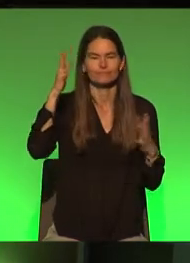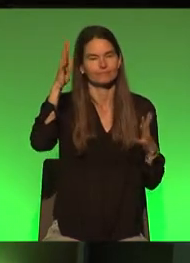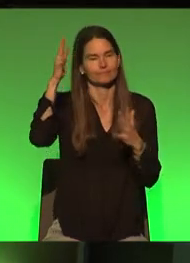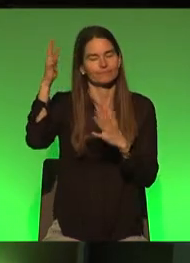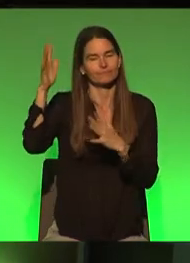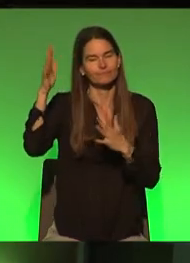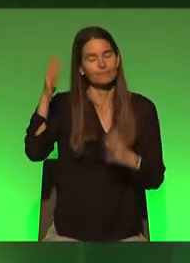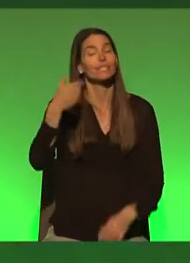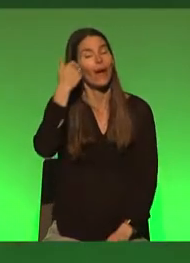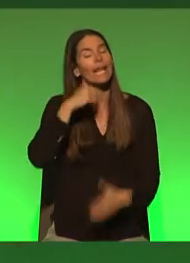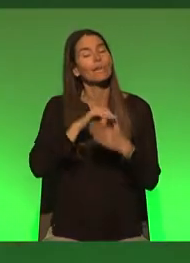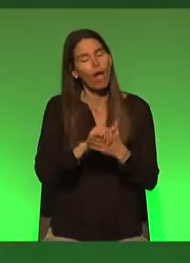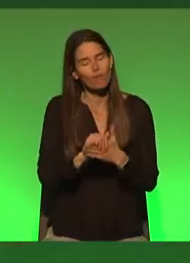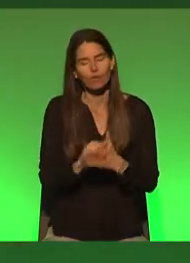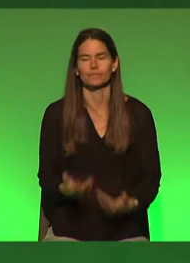Liebe Freundinnen und Freunde,